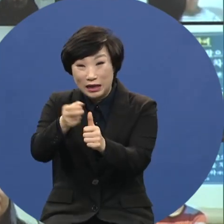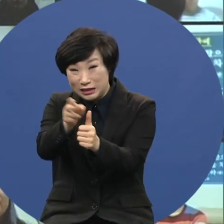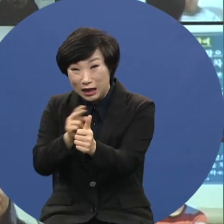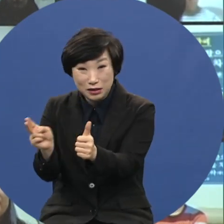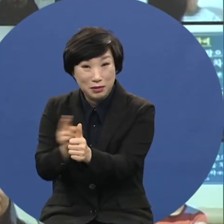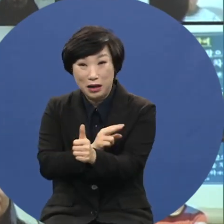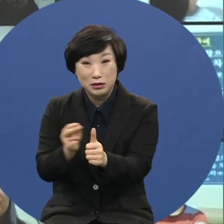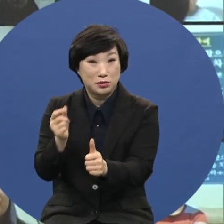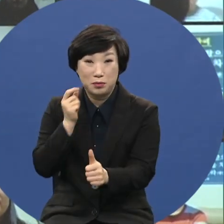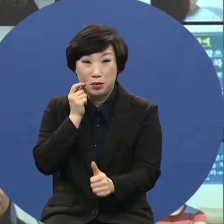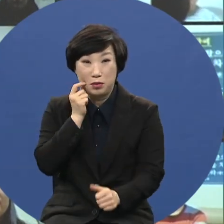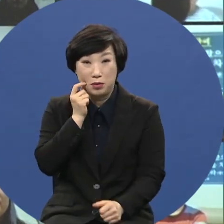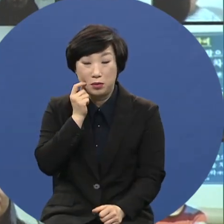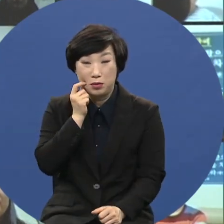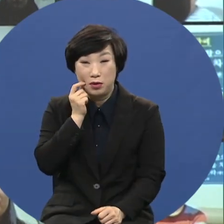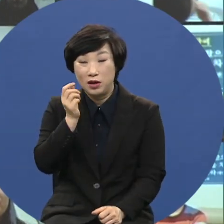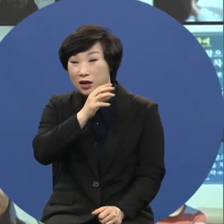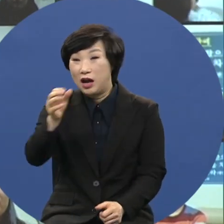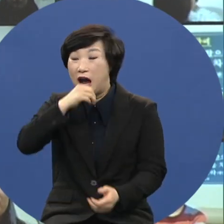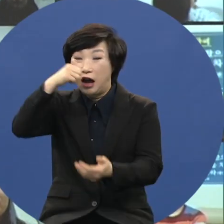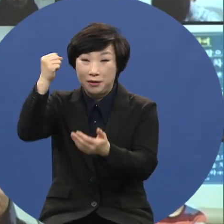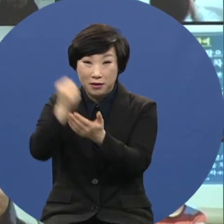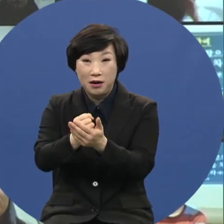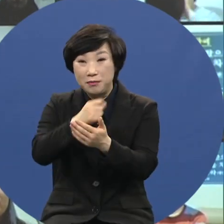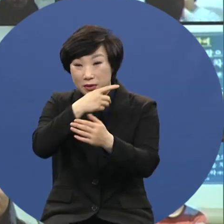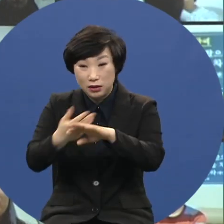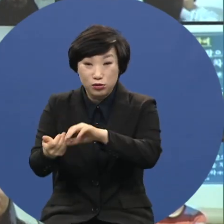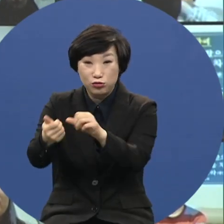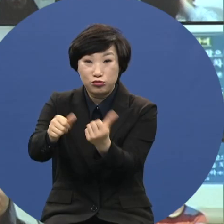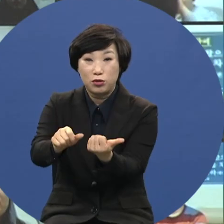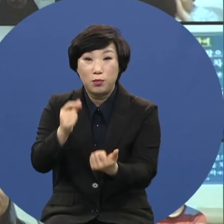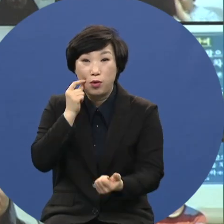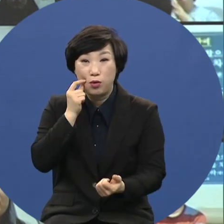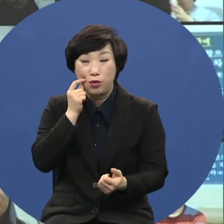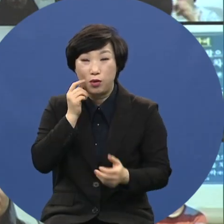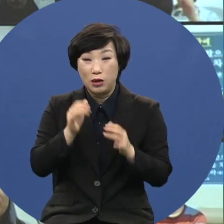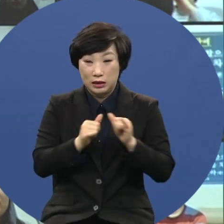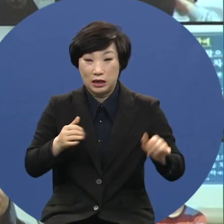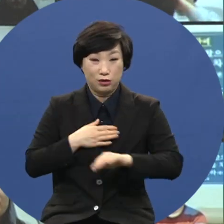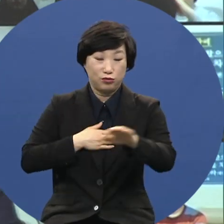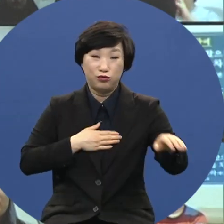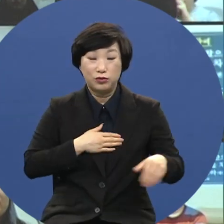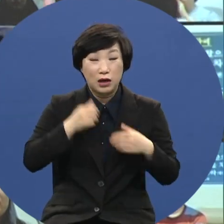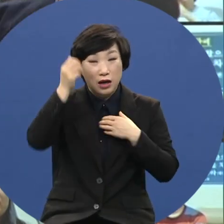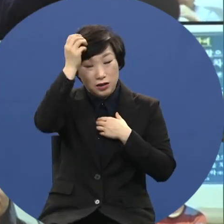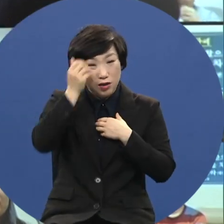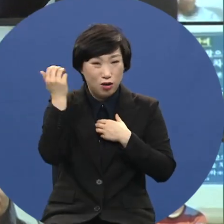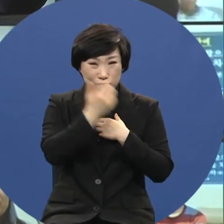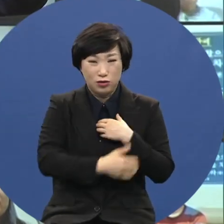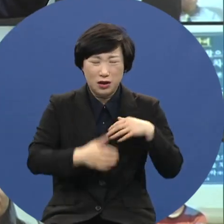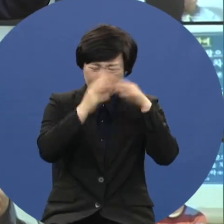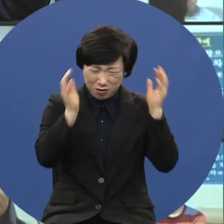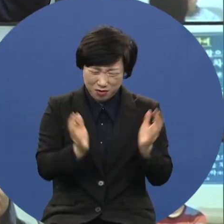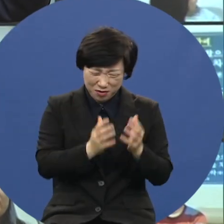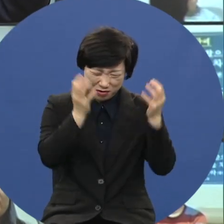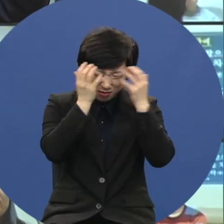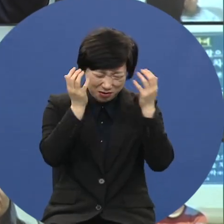채찍에 맞거나 십자가에 피 흘려 죽을 수 없으니 우리가 당할 영육간의 모든 고통을 다